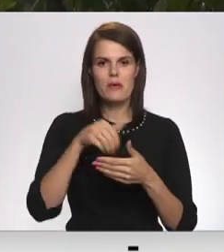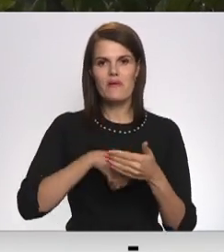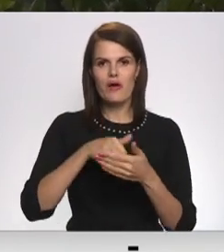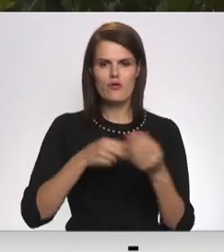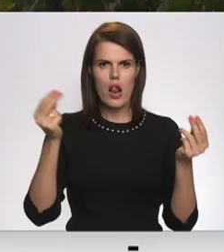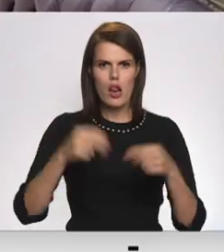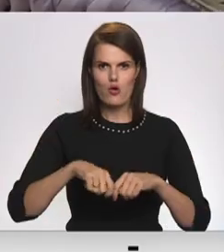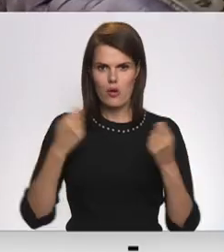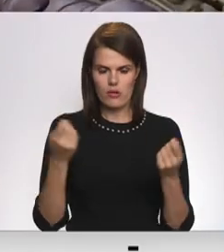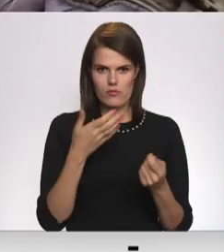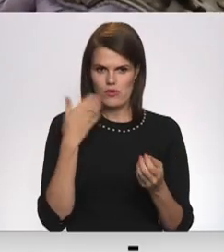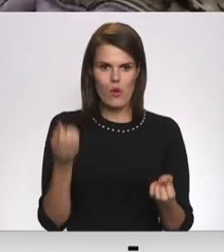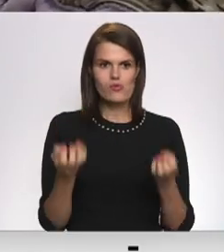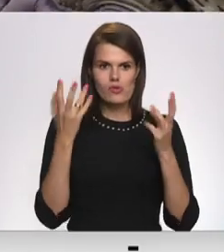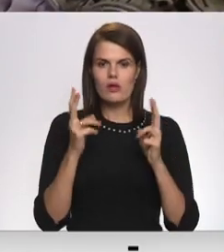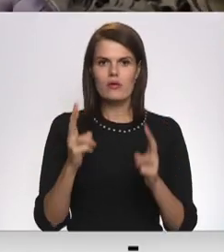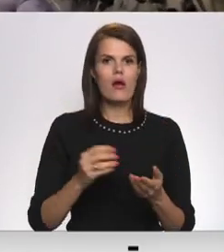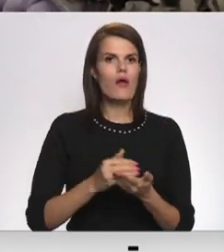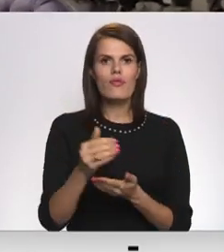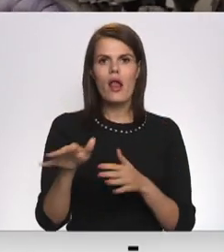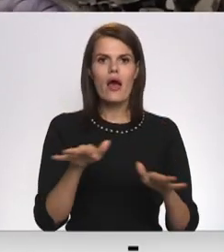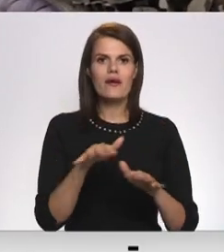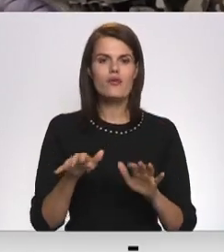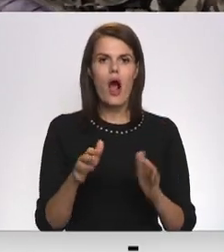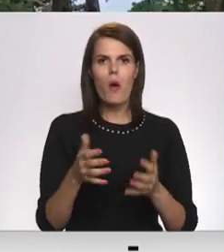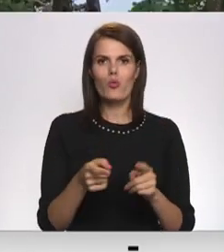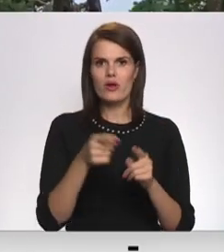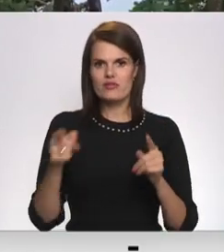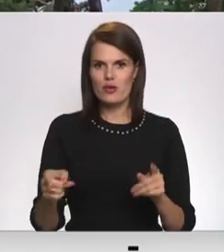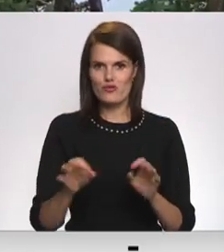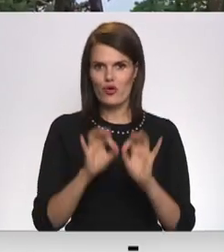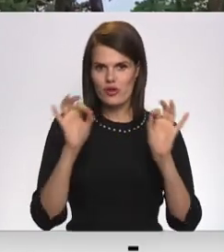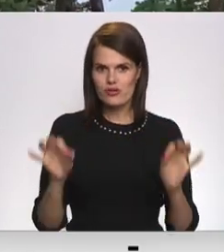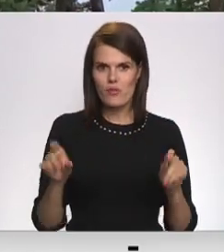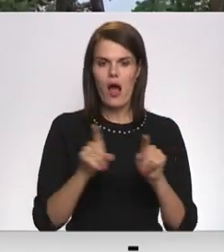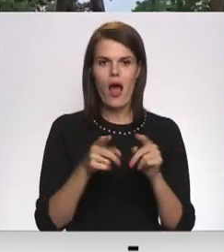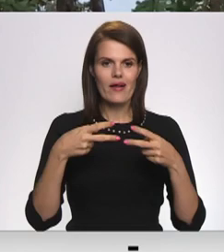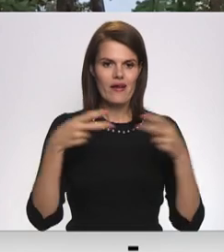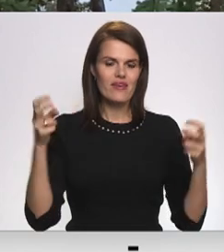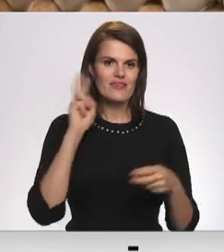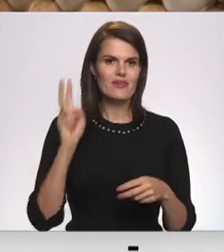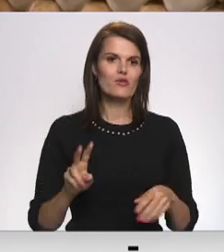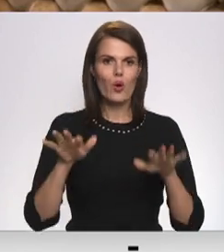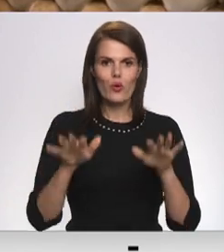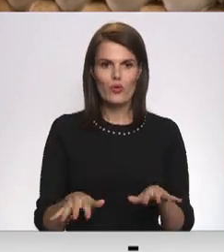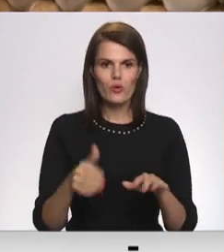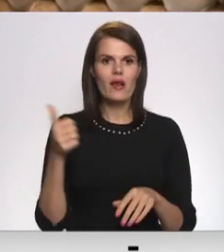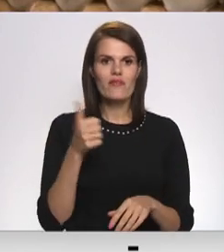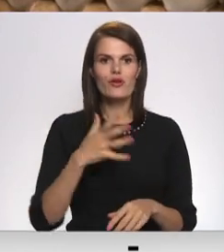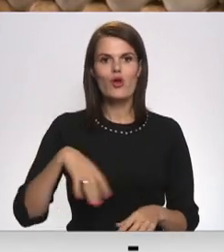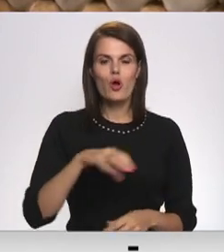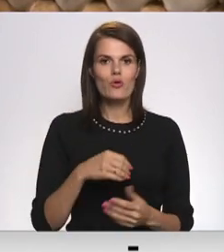atstājot neskaidrības, kā rīkoties tālāk apkuras sezonas pašā sākumā. Starp tiem arī kāda viesnīca Jūrmalā. Viņi mums